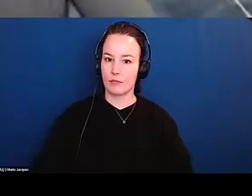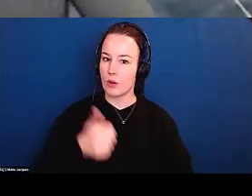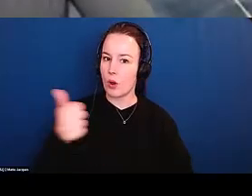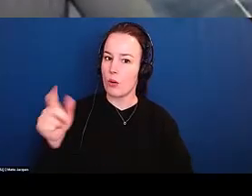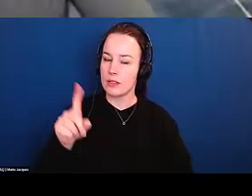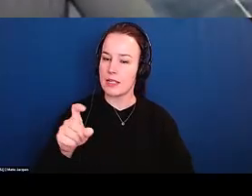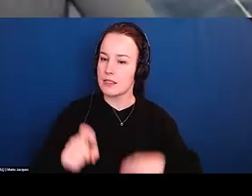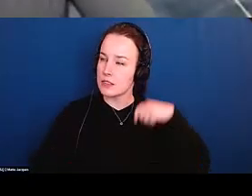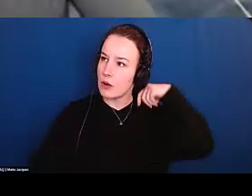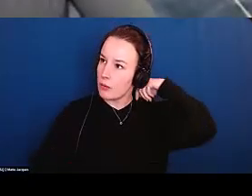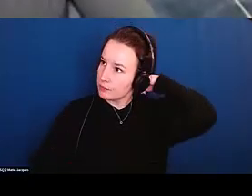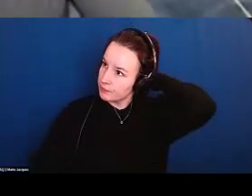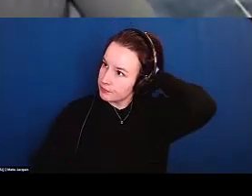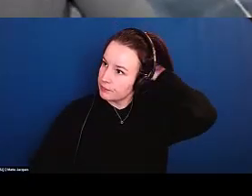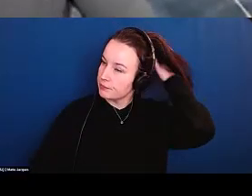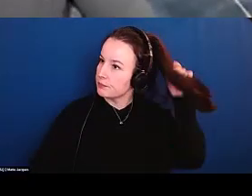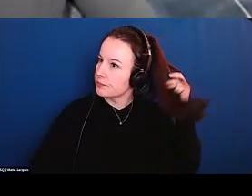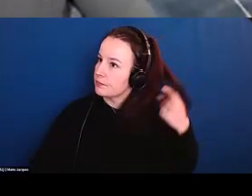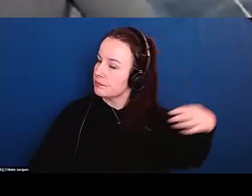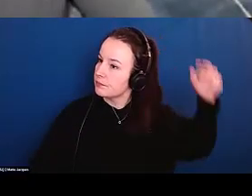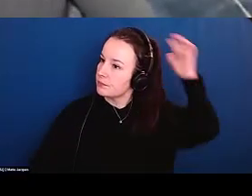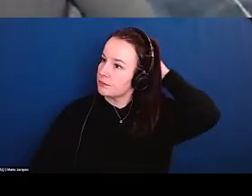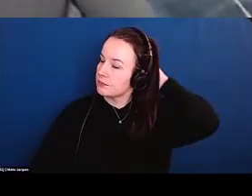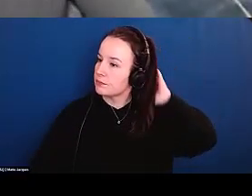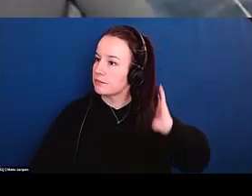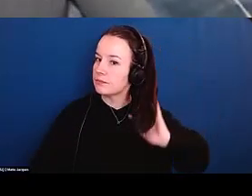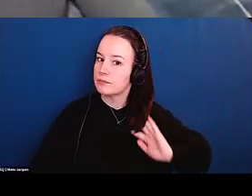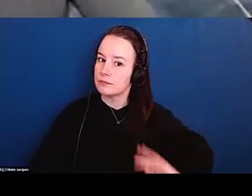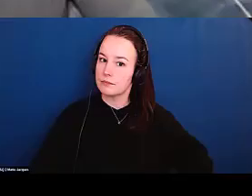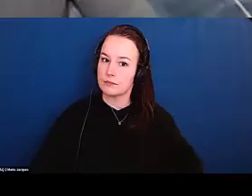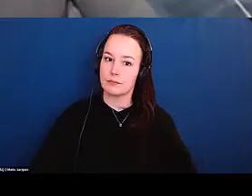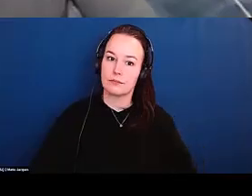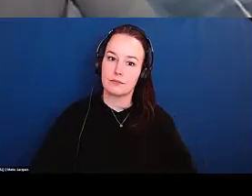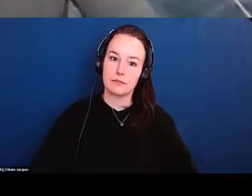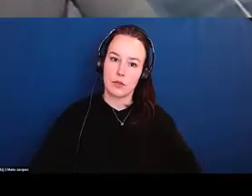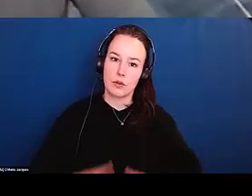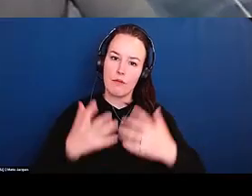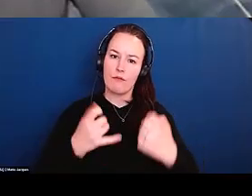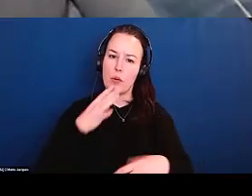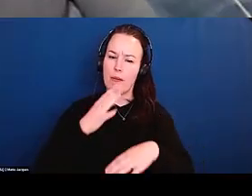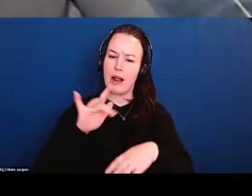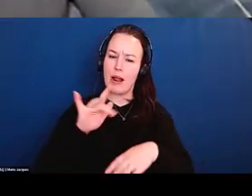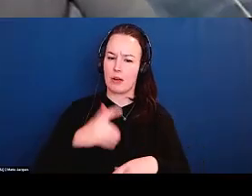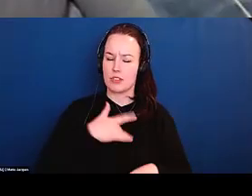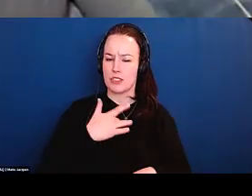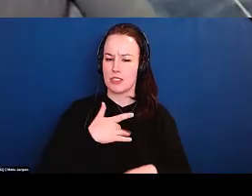Nous avions une autre question que je voudrais couvrir. Je pense que c'est important.